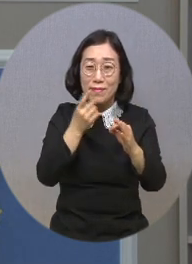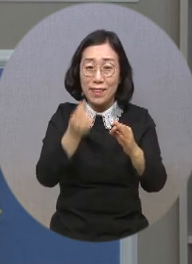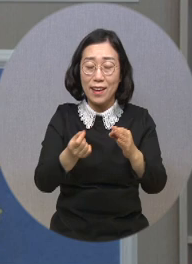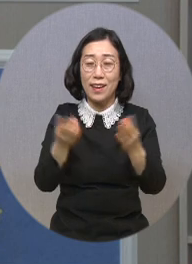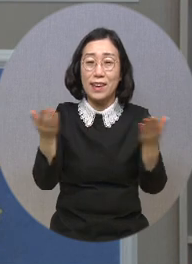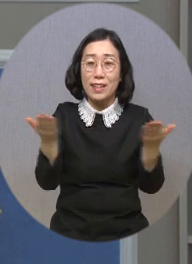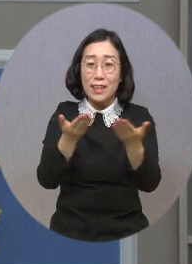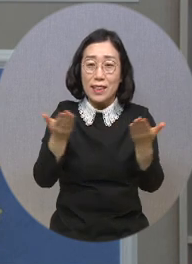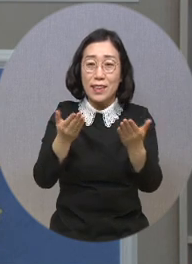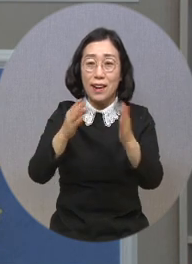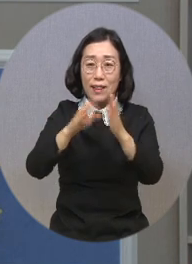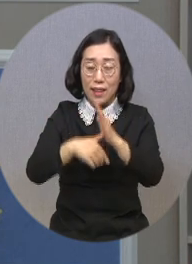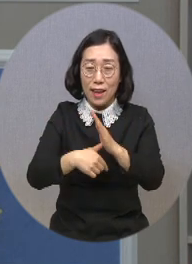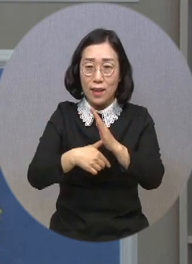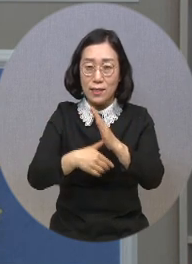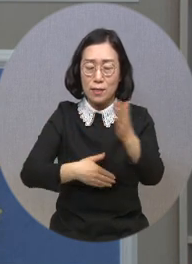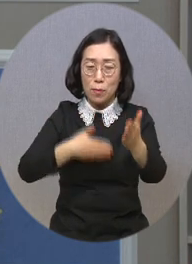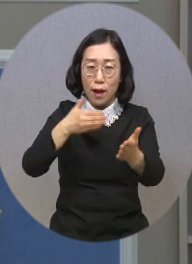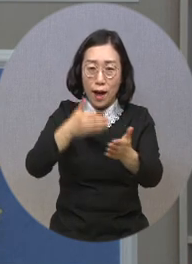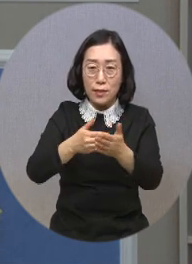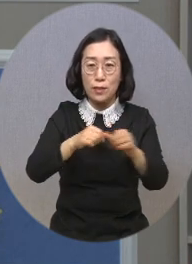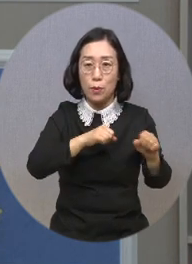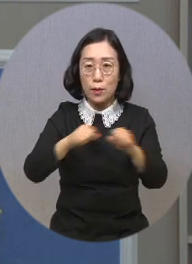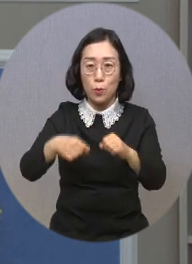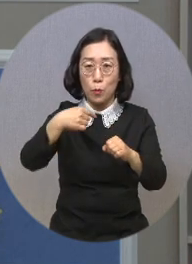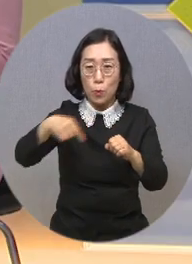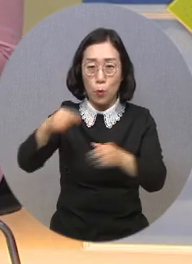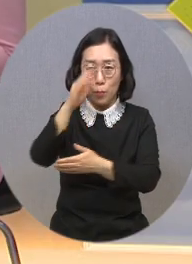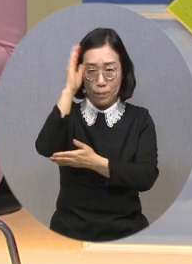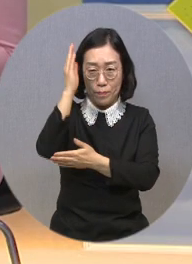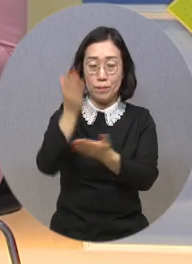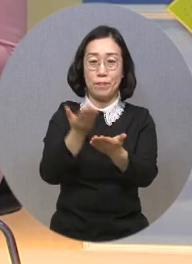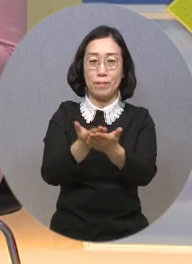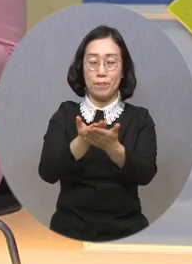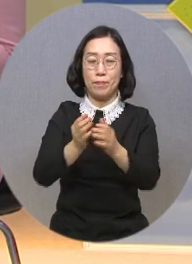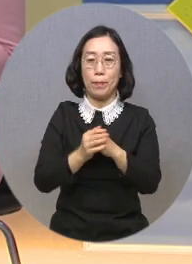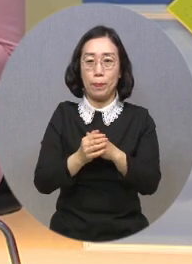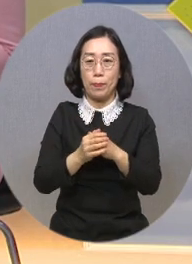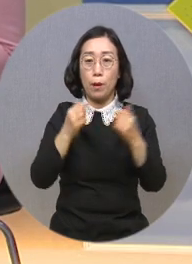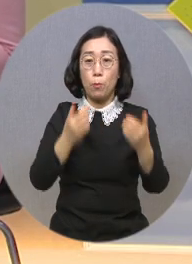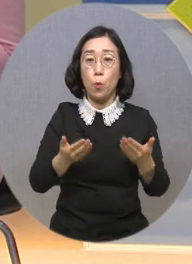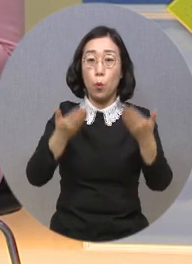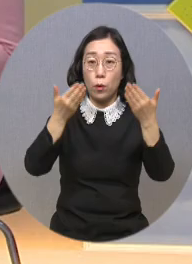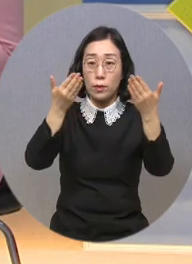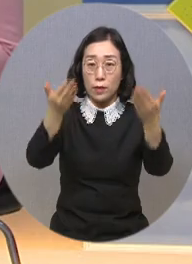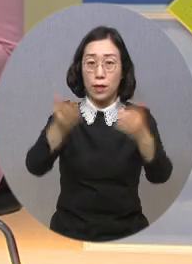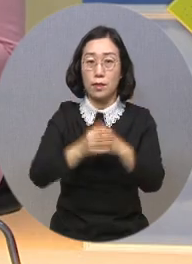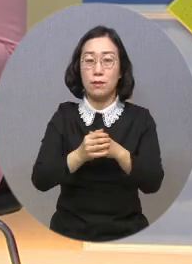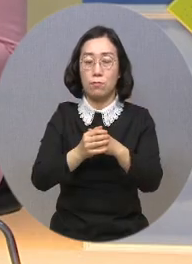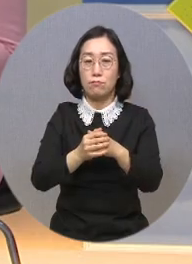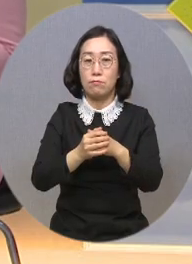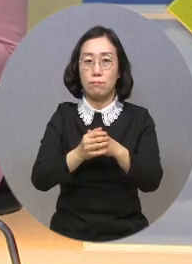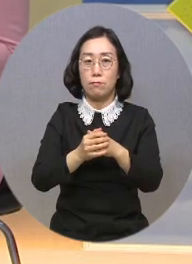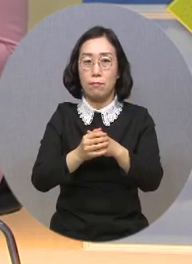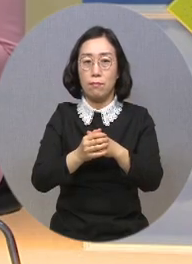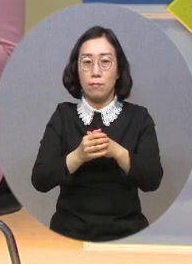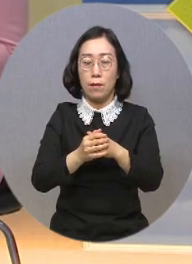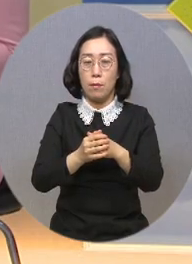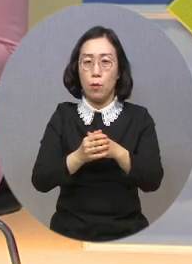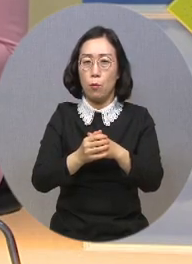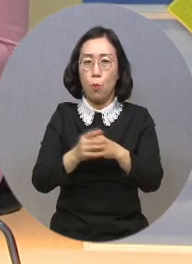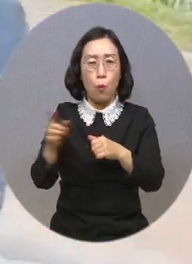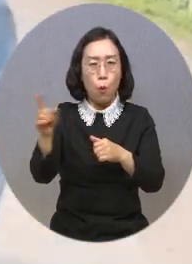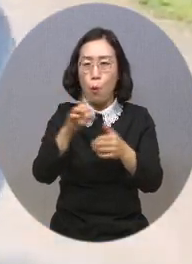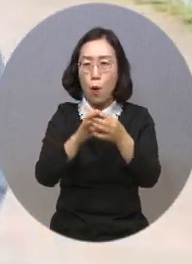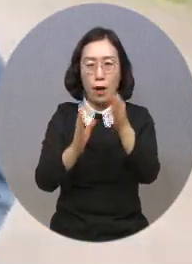관련해서 어떤 봉사를 해오셨는지 네. 좀 들어볼 수 있을까요? 봉사는 층이 없다라고 제가 항상 말하는